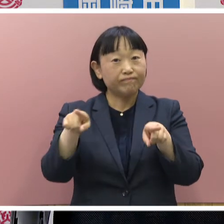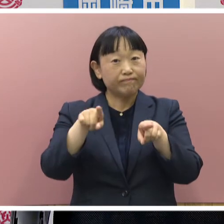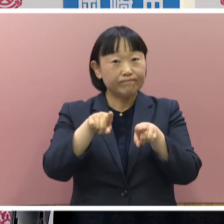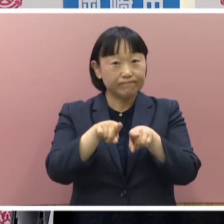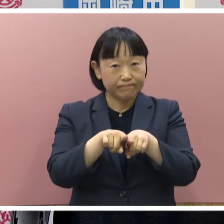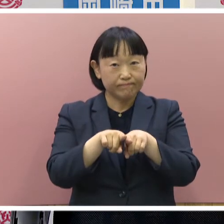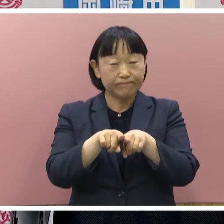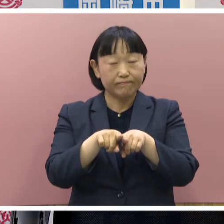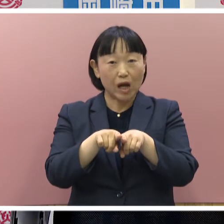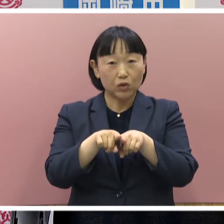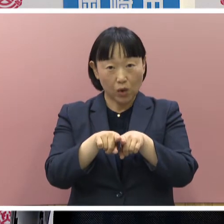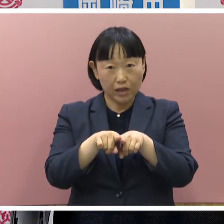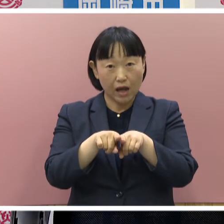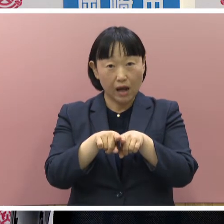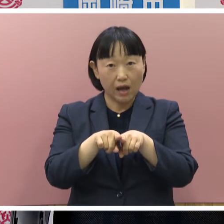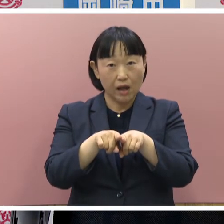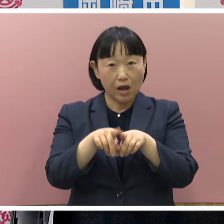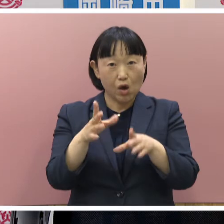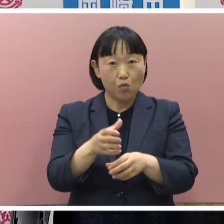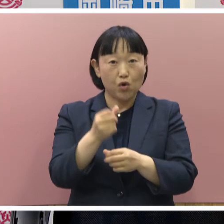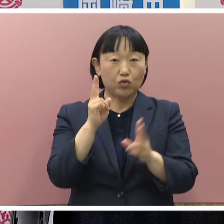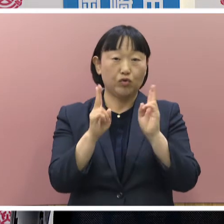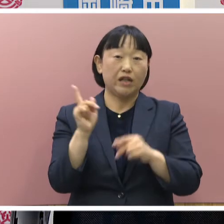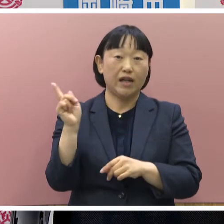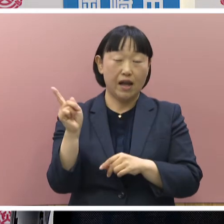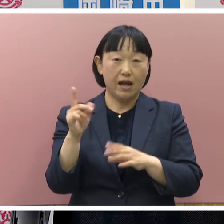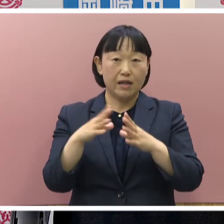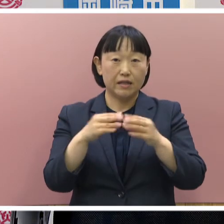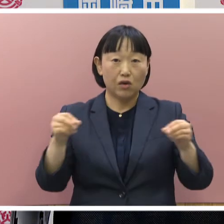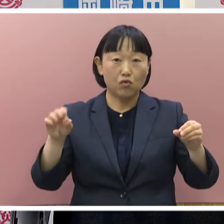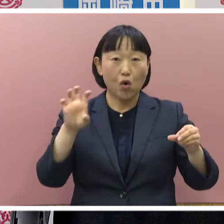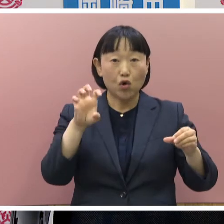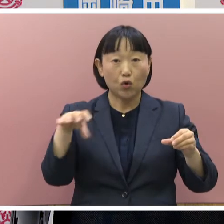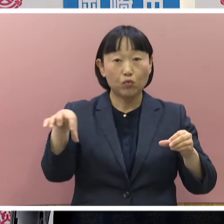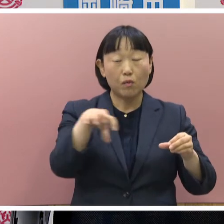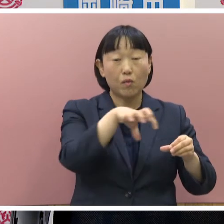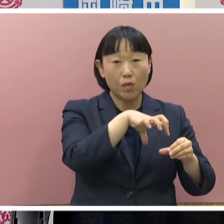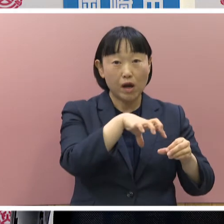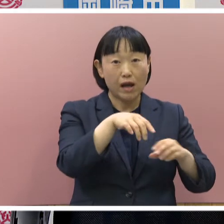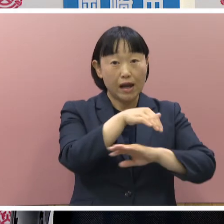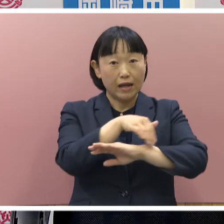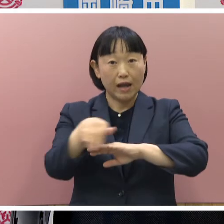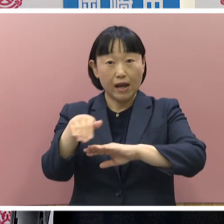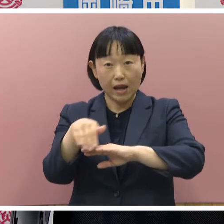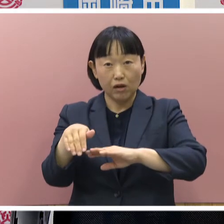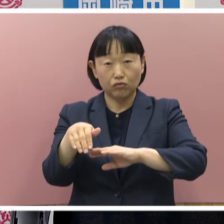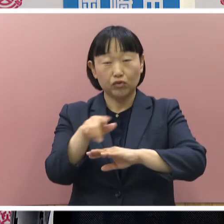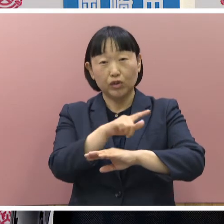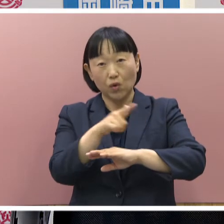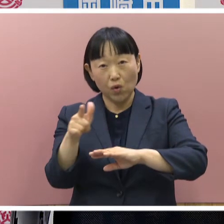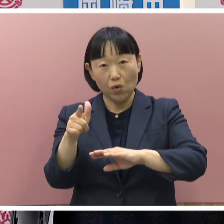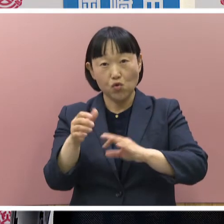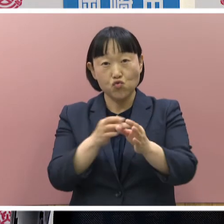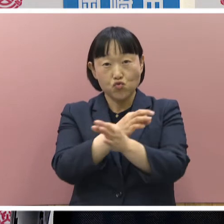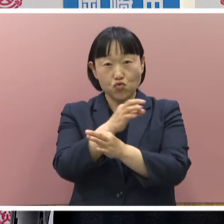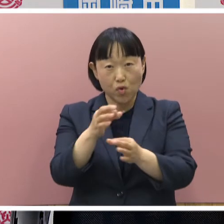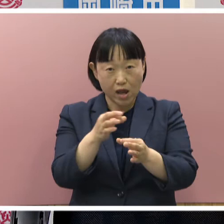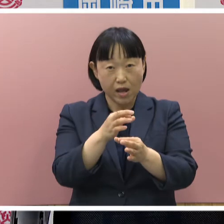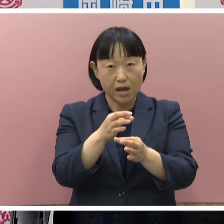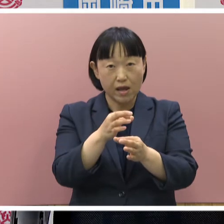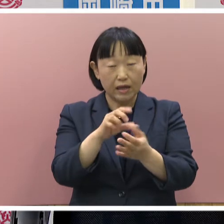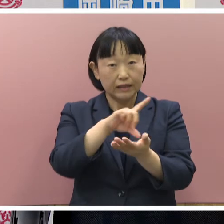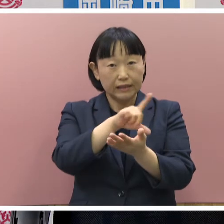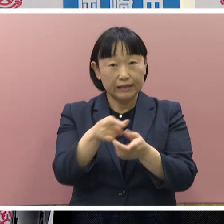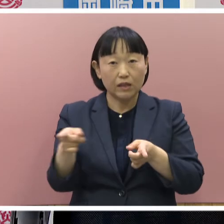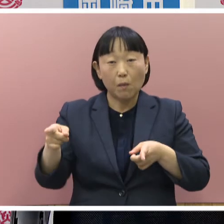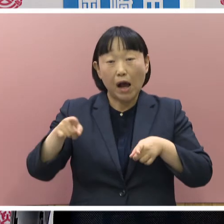地域事業プロデュース会社です。全国約40エリアで計画策定から事業の立ち上げ運営まで地域に伴